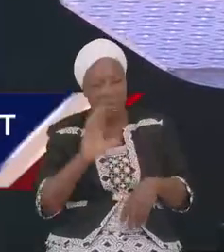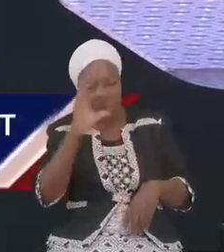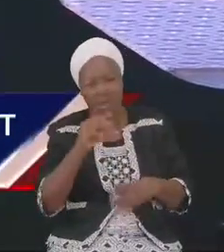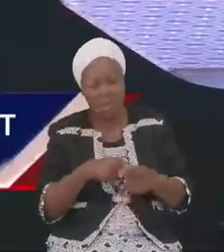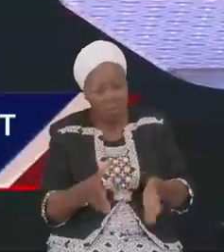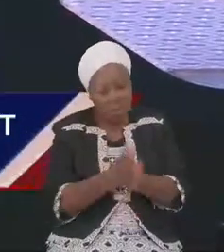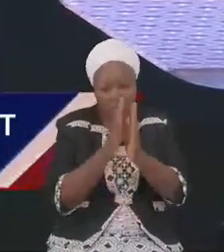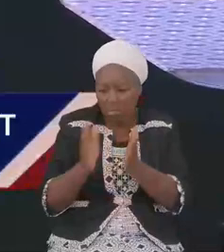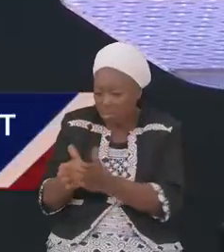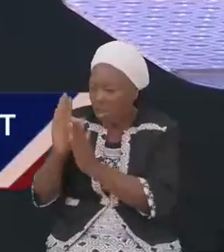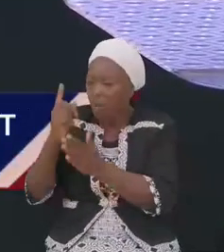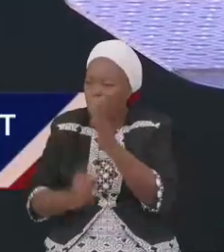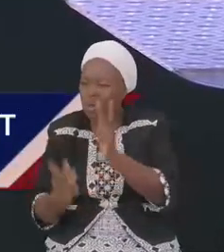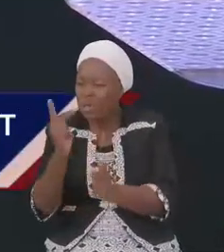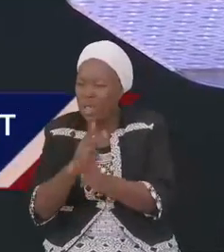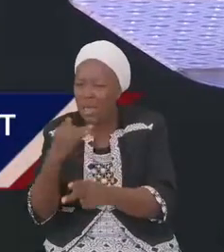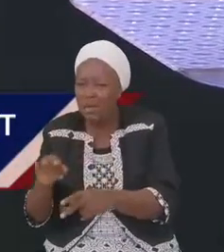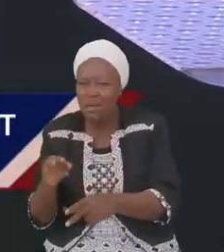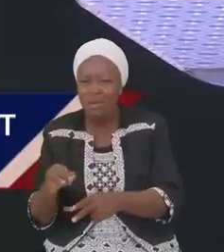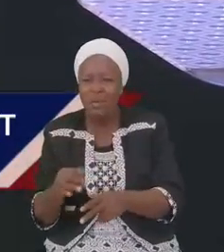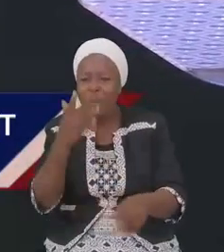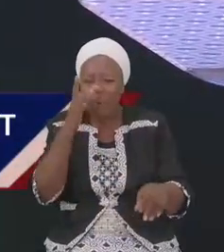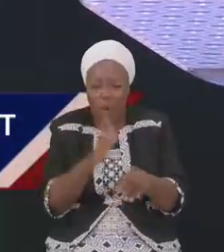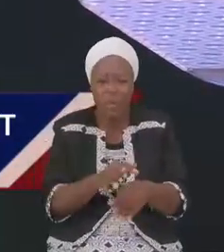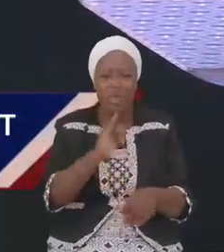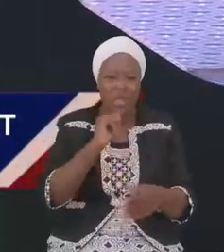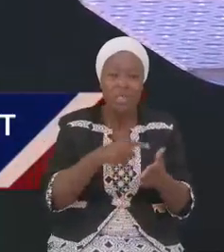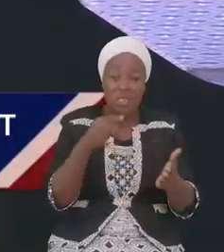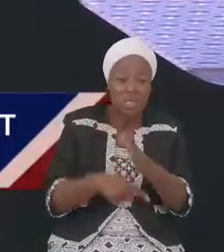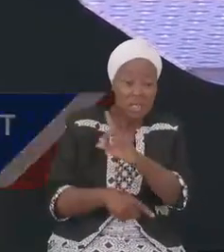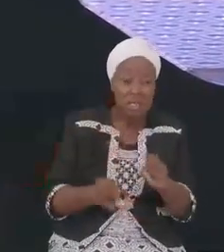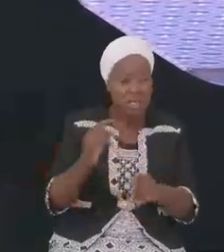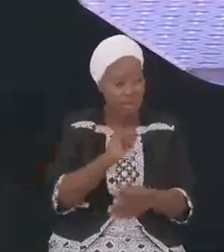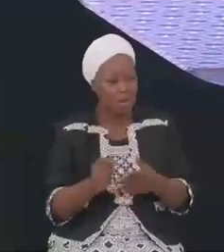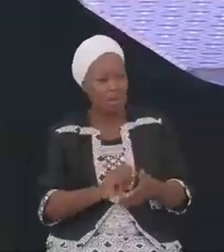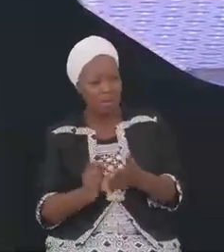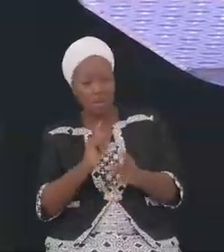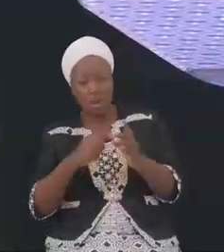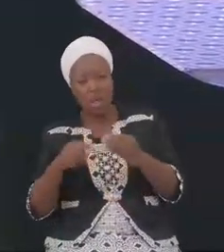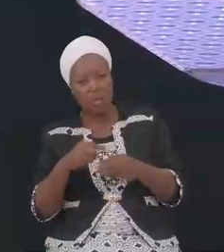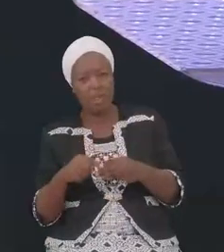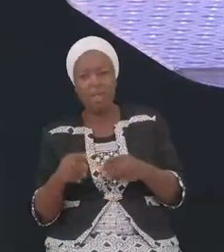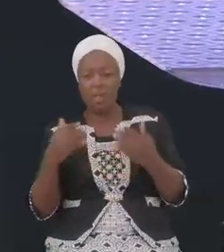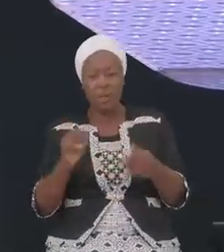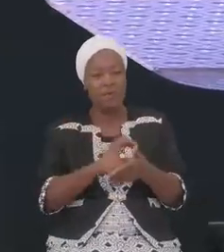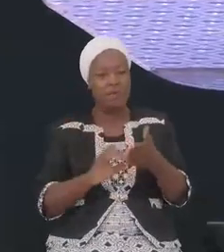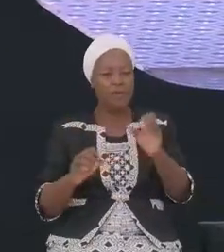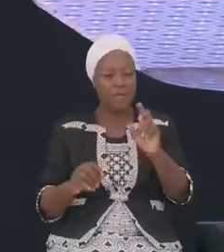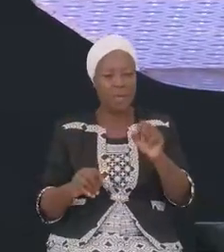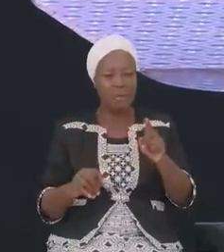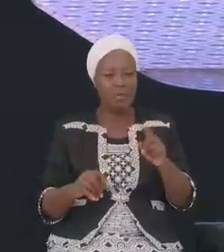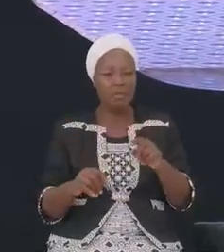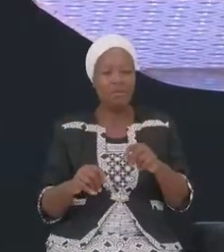ils investiguaient de quel type de promesses écrivaient-ils. Et verset 11 nous